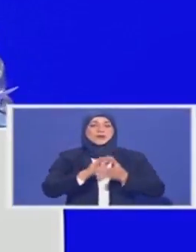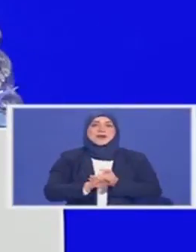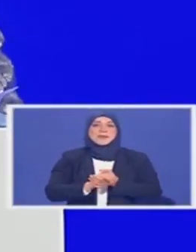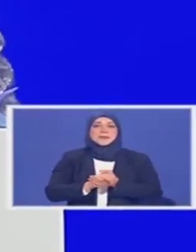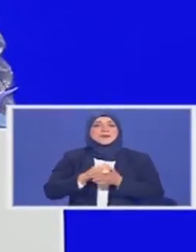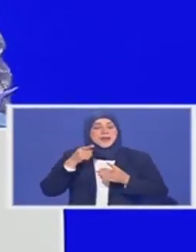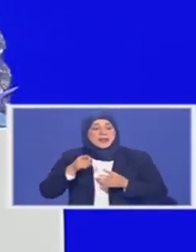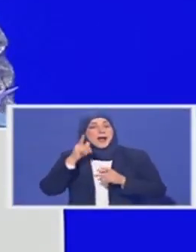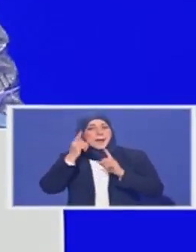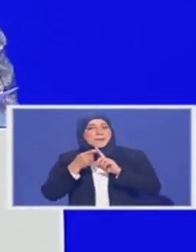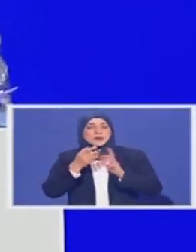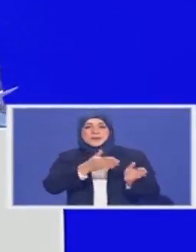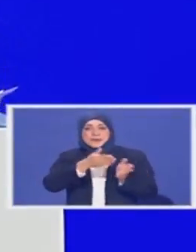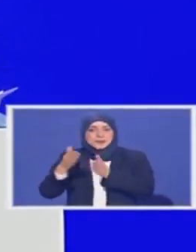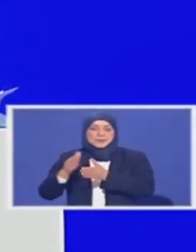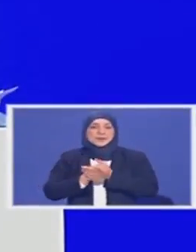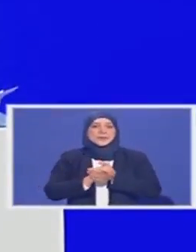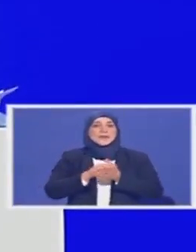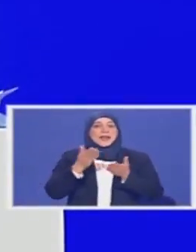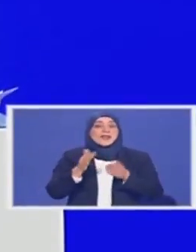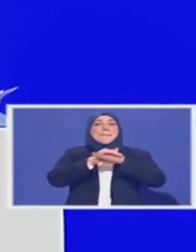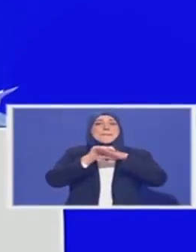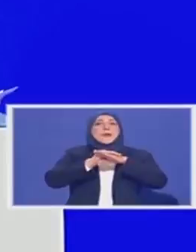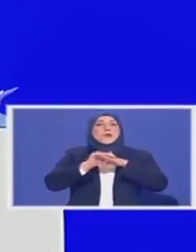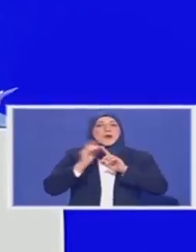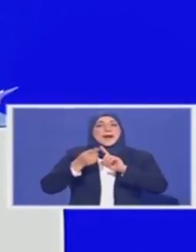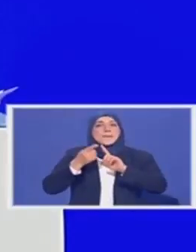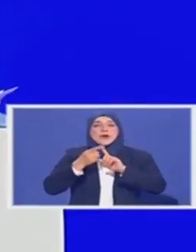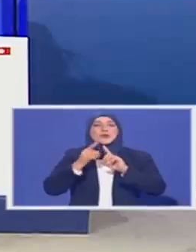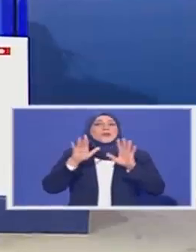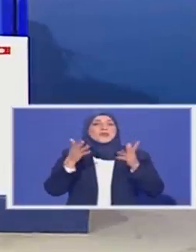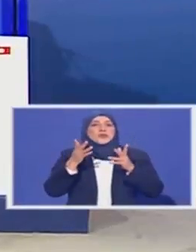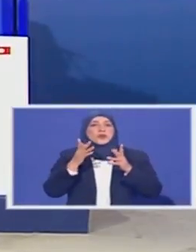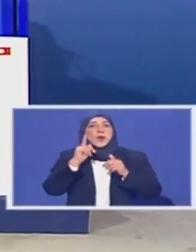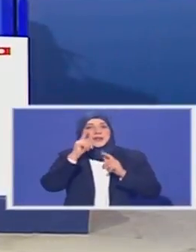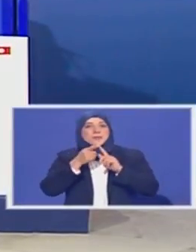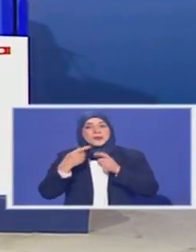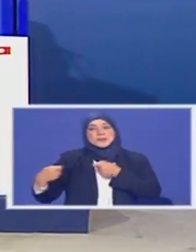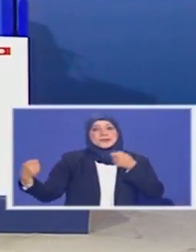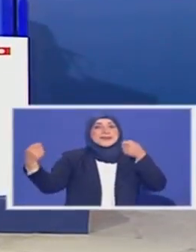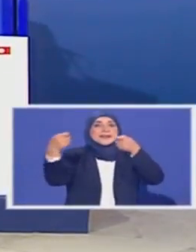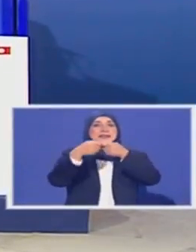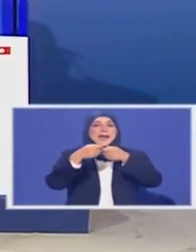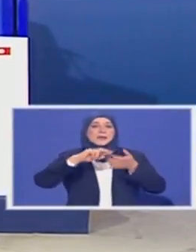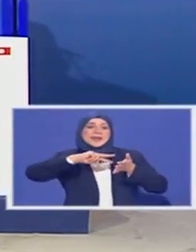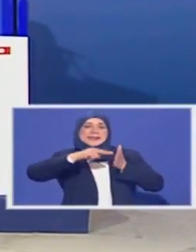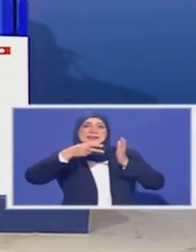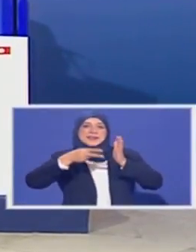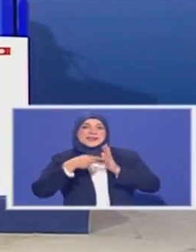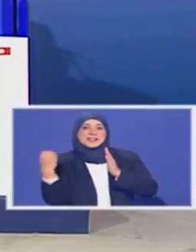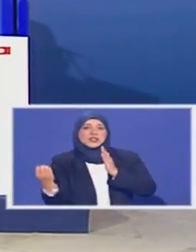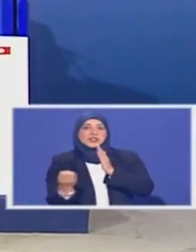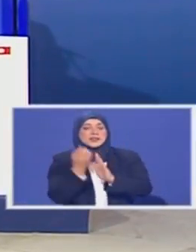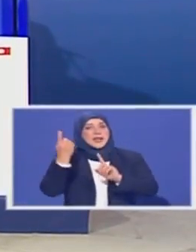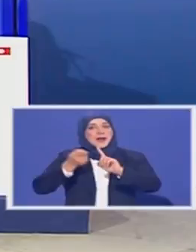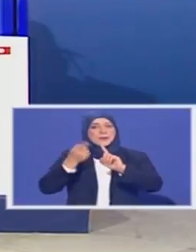للدوره الاقتصاديه. هذا مهم أن نوضحوا أن مبدأ التأقلم في الخطة هام جدا،